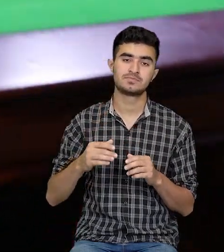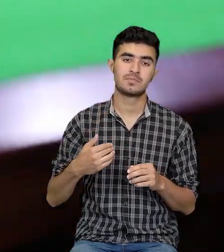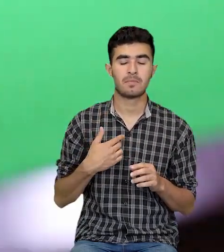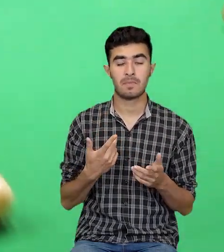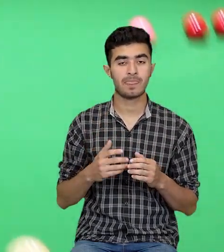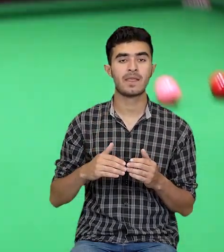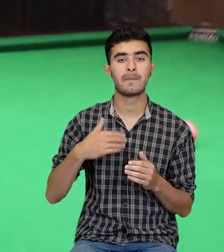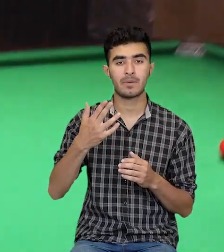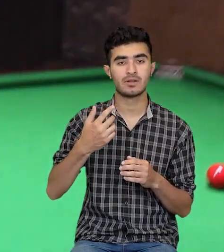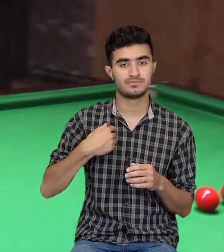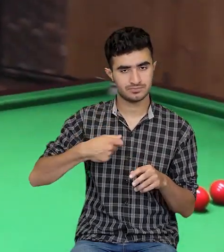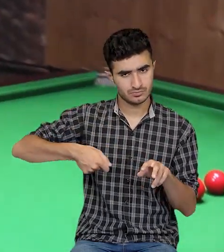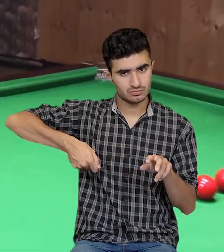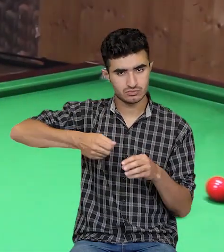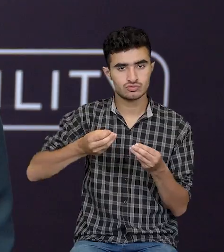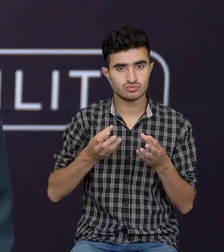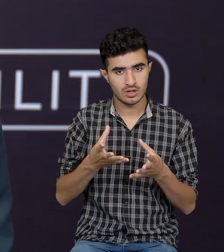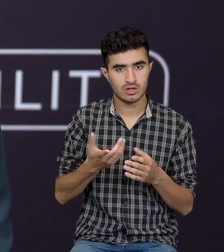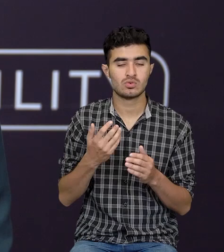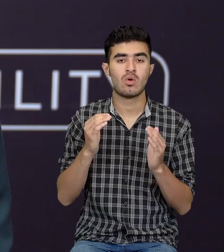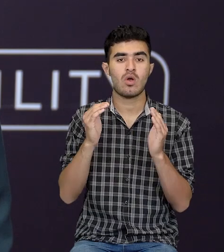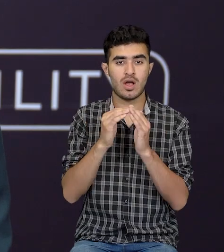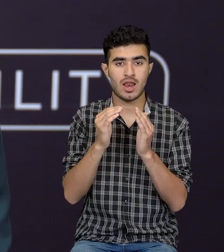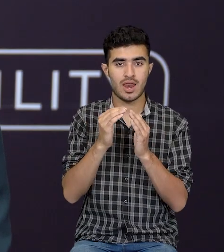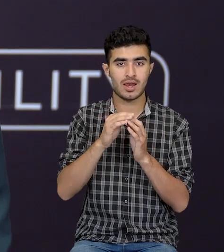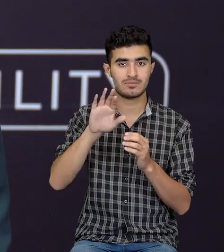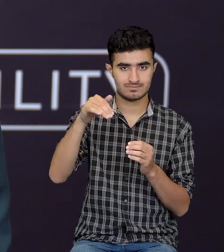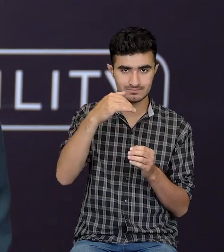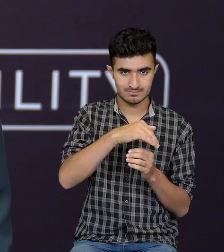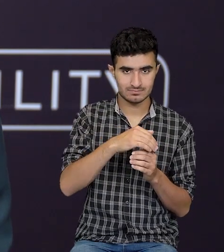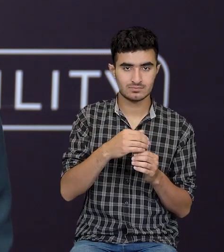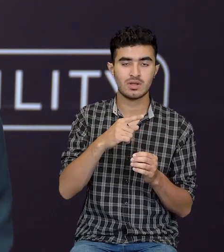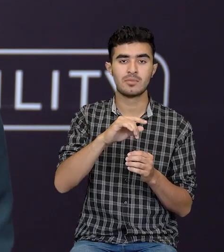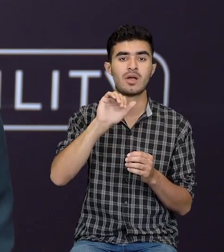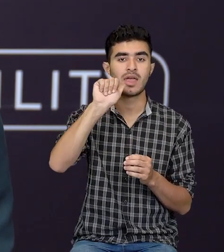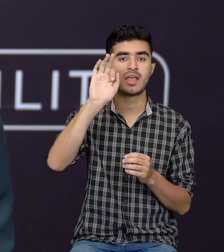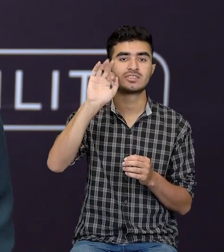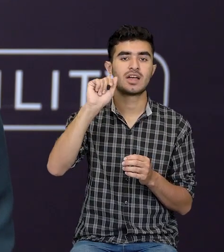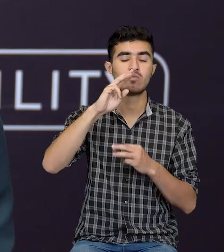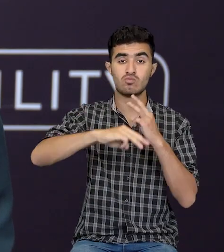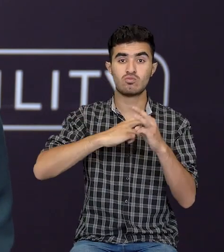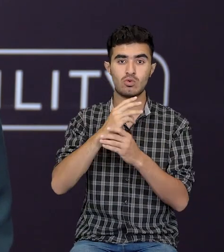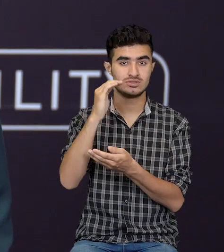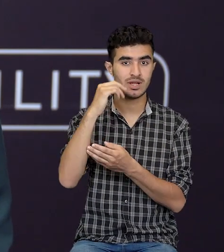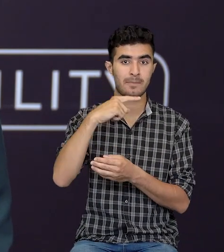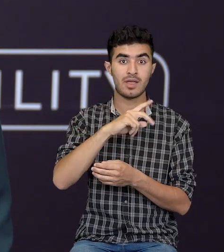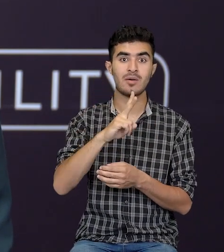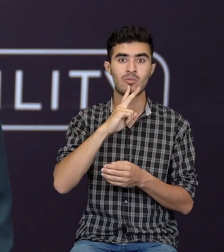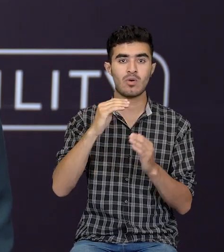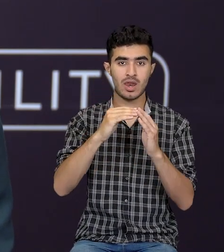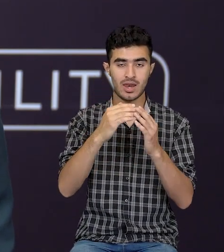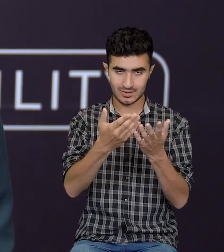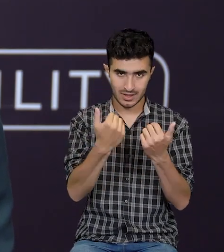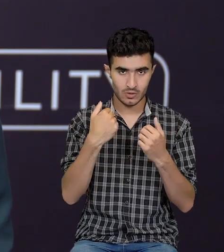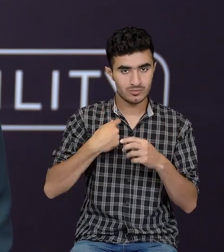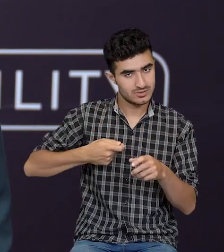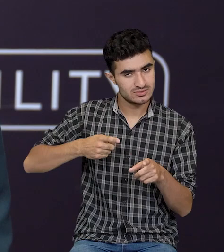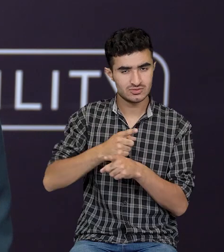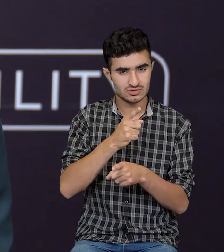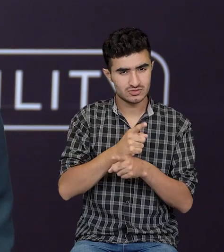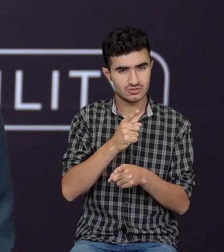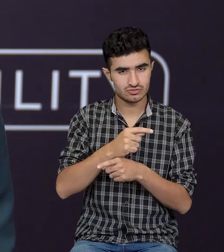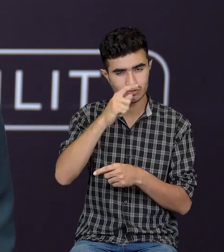ने फिर मना कर दिया कि नहीं, अभी ये बहुत छोटा है, तो हम सोचते हैं आप कुछ टाइम दें। तो जब मना किया तो उन्हें भी बुरा फ़ील हुआ कि मैं एक वर्ल्ड चैम्पियन